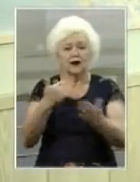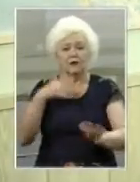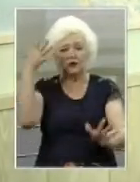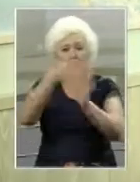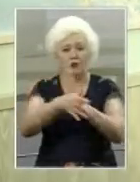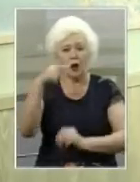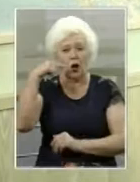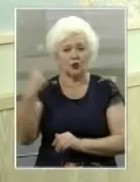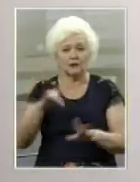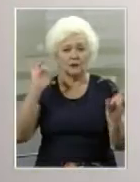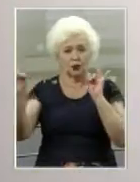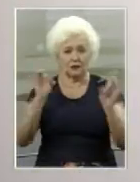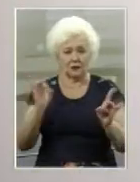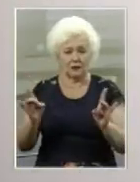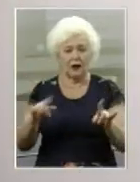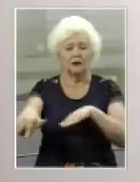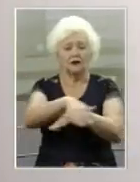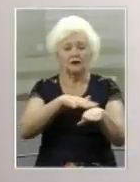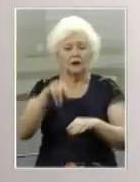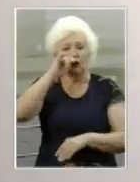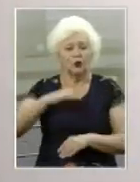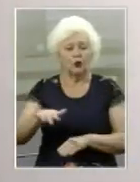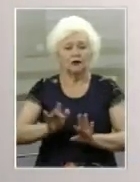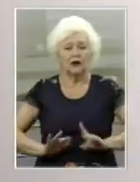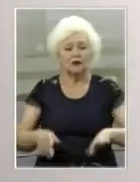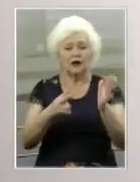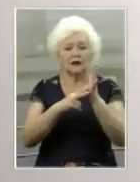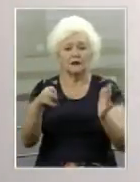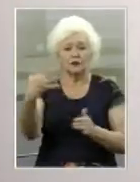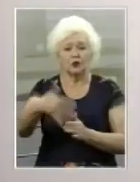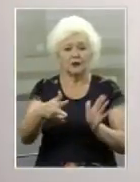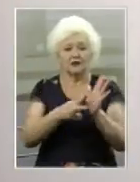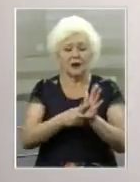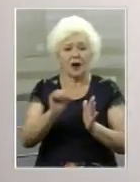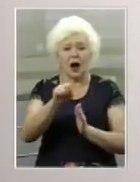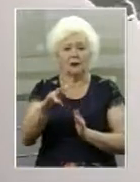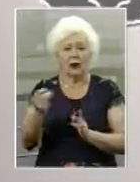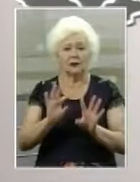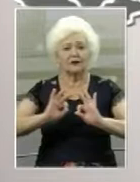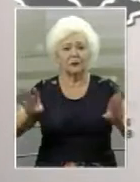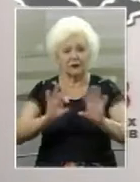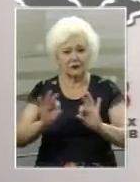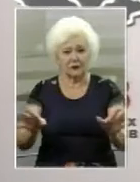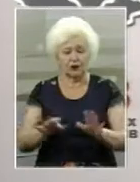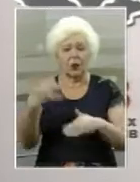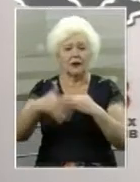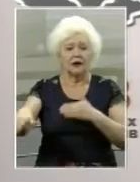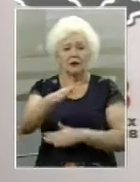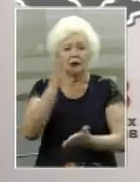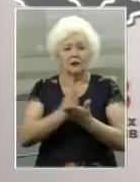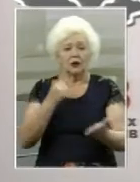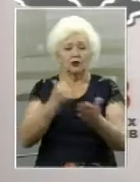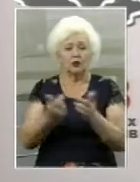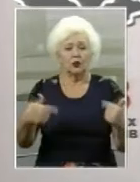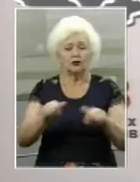проходження російського сигналу. На території України діятимуть 758 аналогових передавачів. Херсонщина належить до